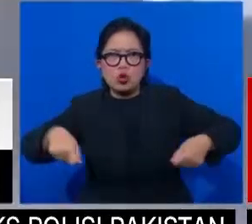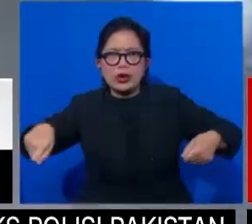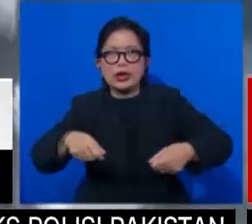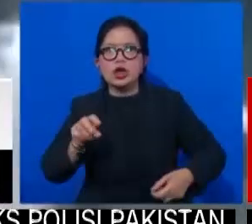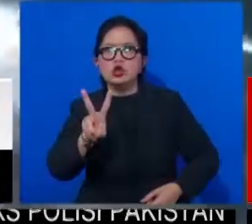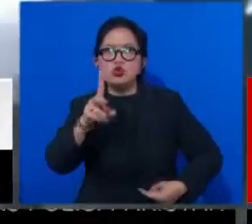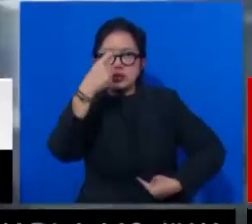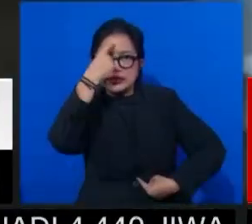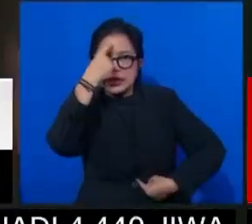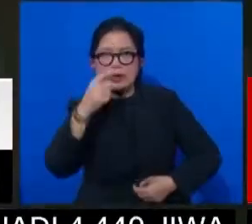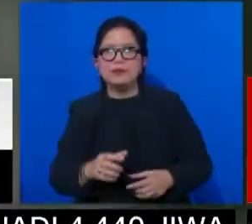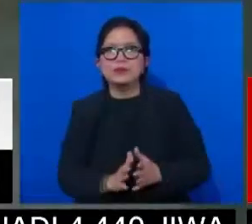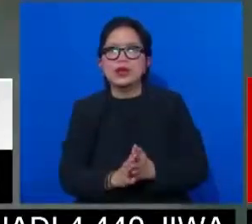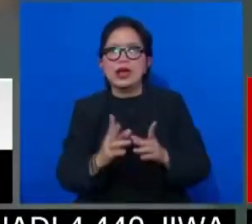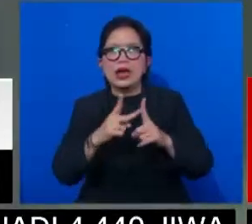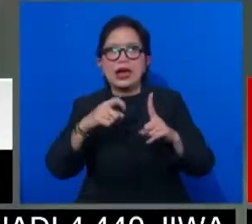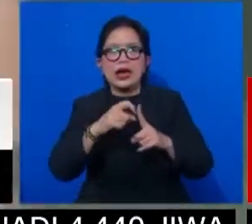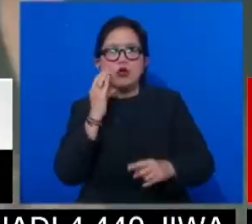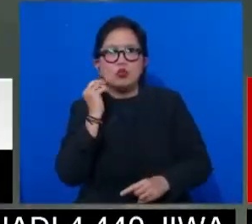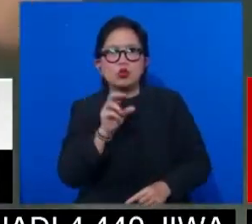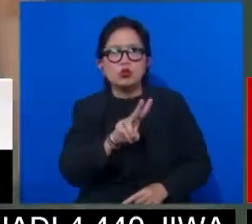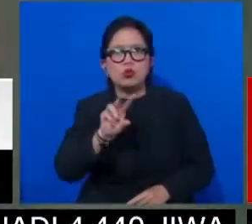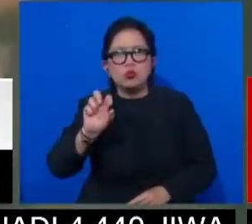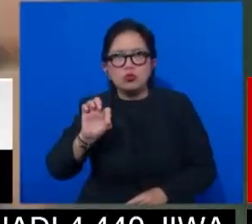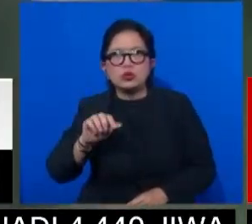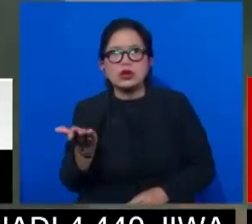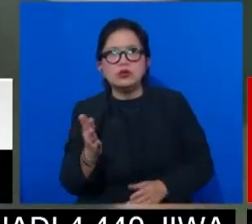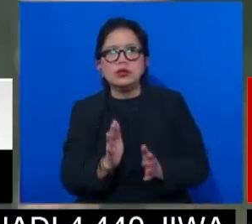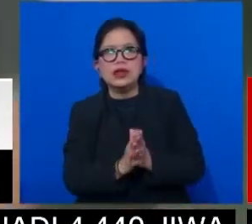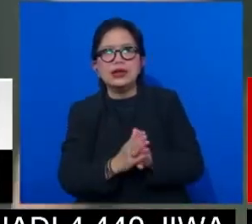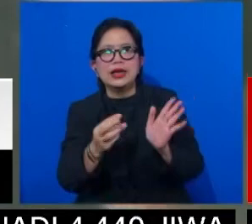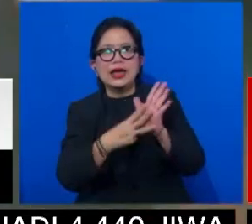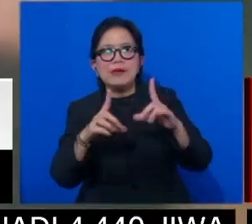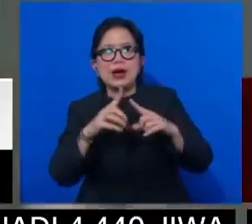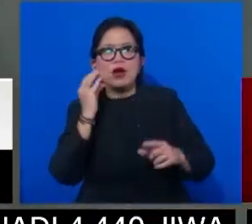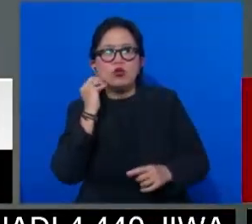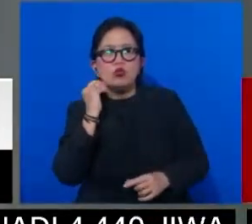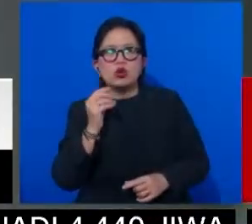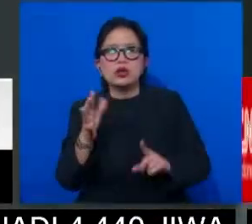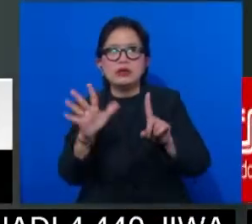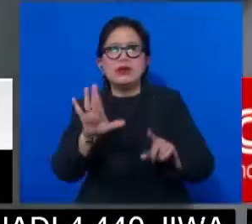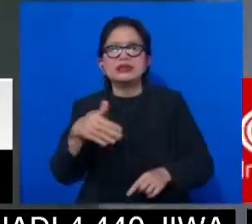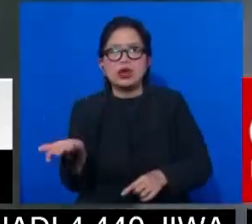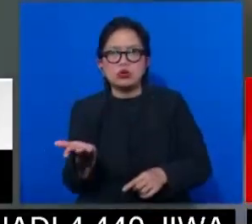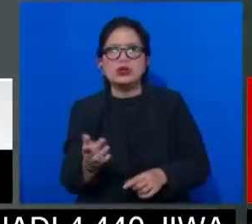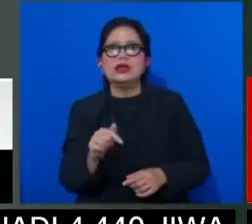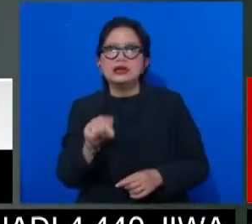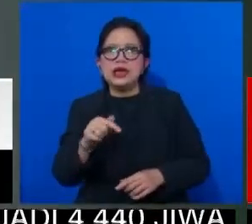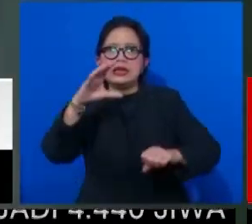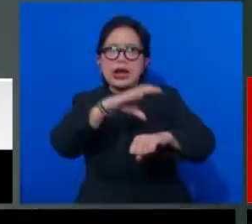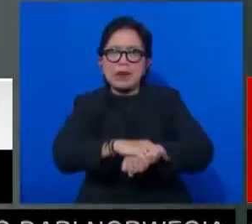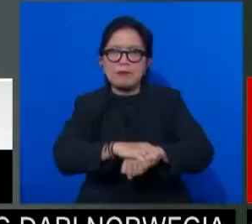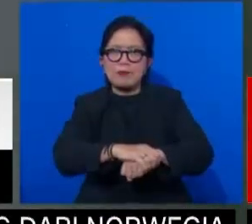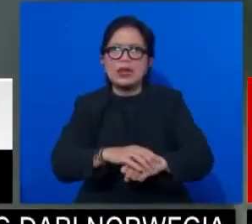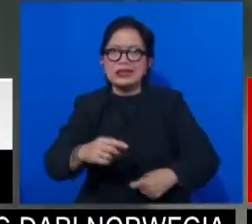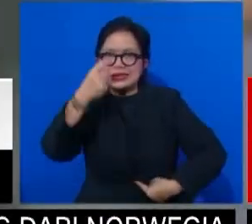pelaku yakni HK 20 tahun dan MA 15 tahun yang juga karyawan korban ditangkap di wilayah Subang, Jawa Barat